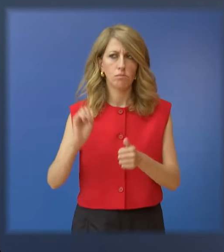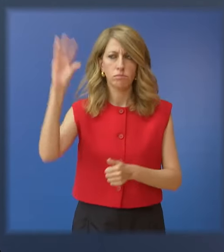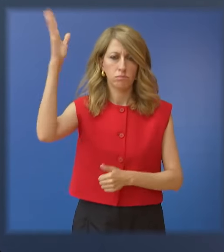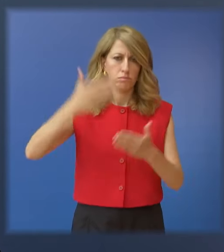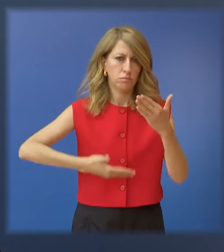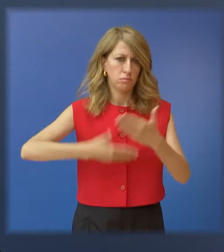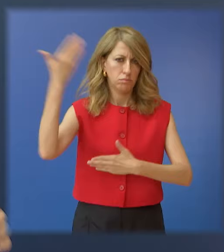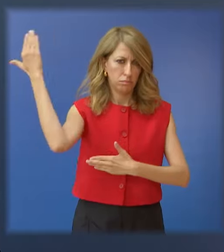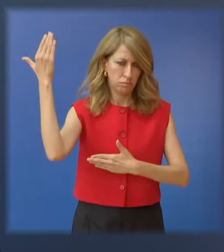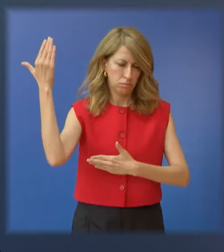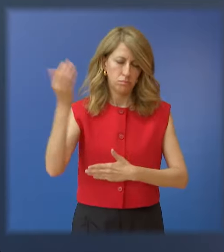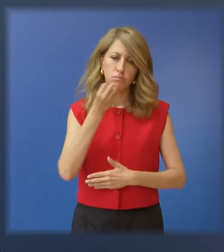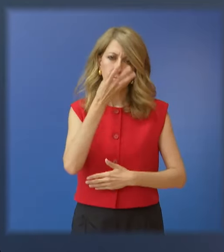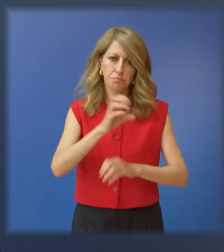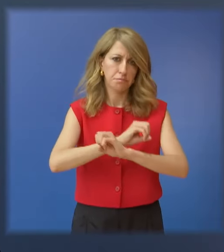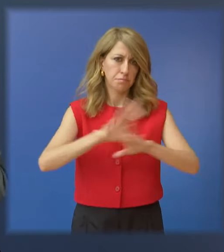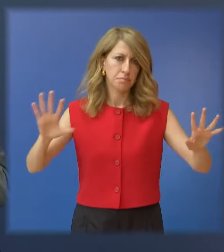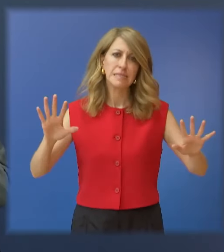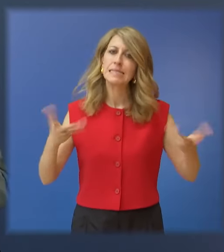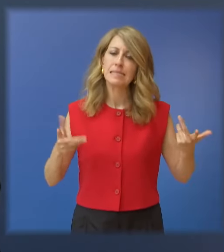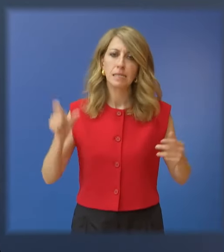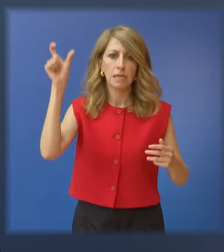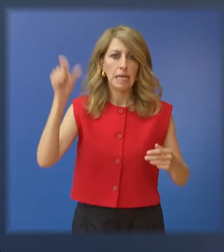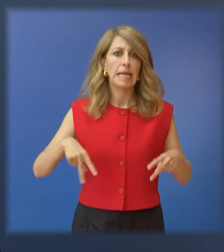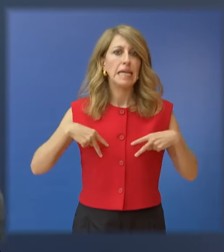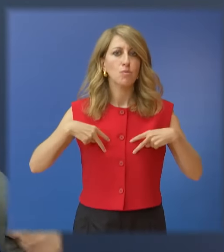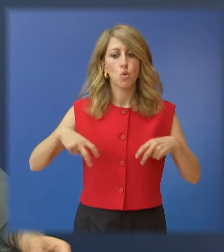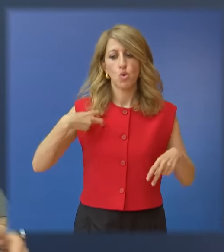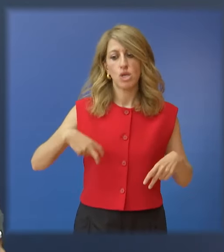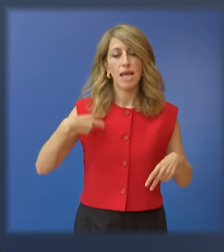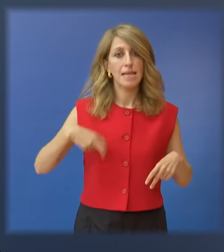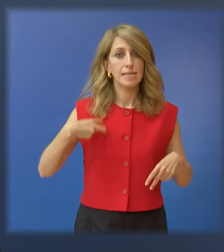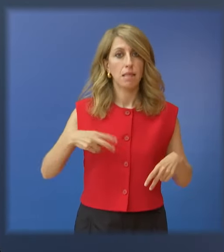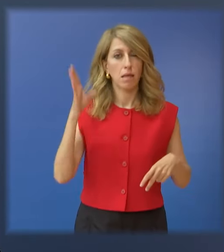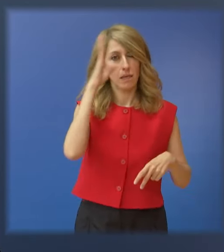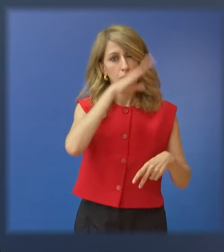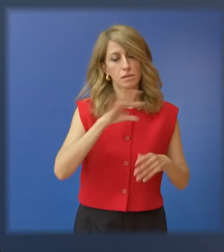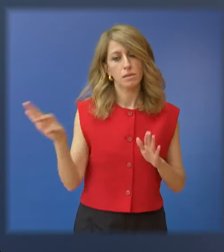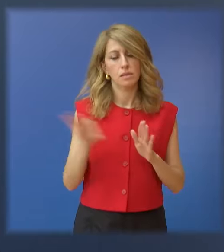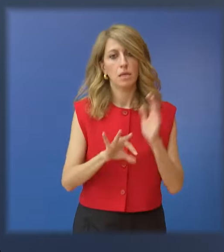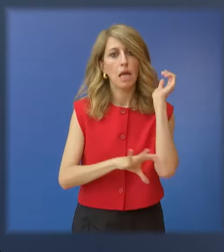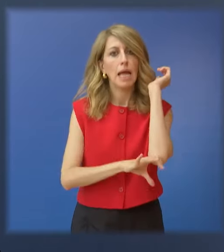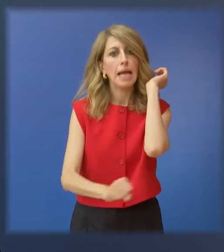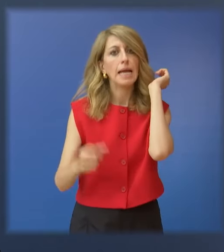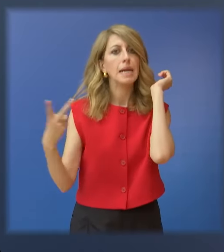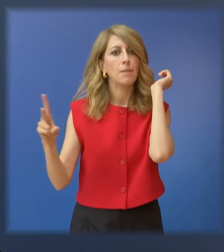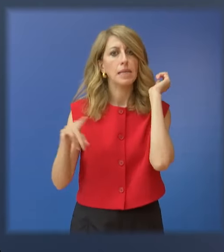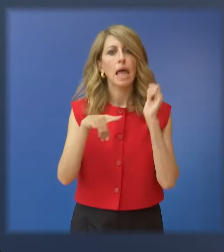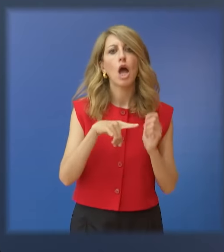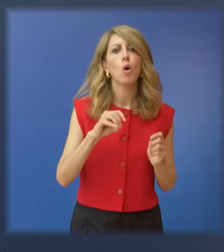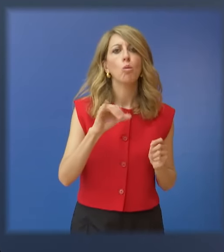οποίο δεν διαψεύστηκε ότι ο υπουργός ο κύριος κωστής χατζιδάκης διορίζει την ιδιαιτέρα γραμματέα του κυρία